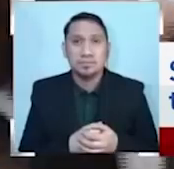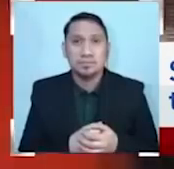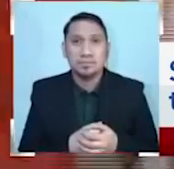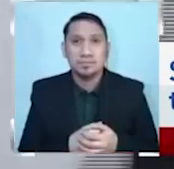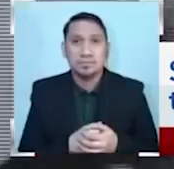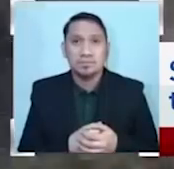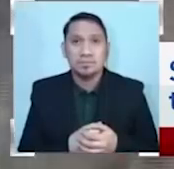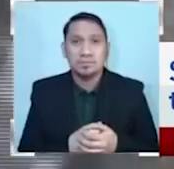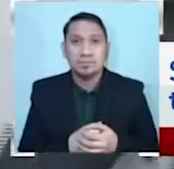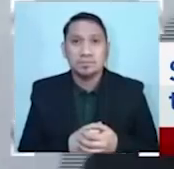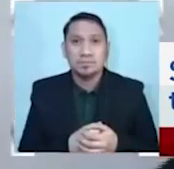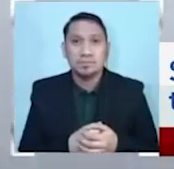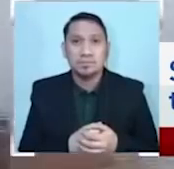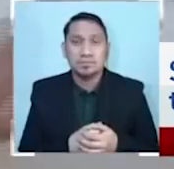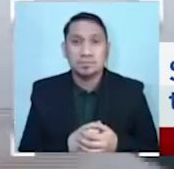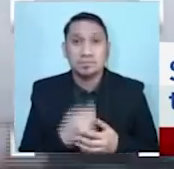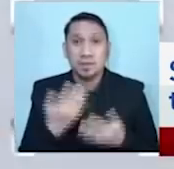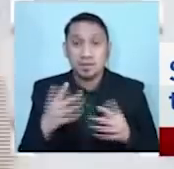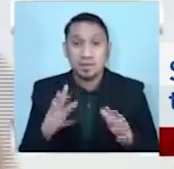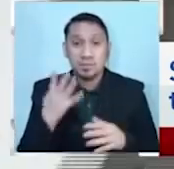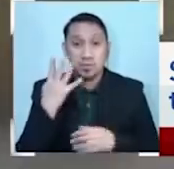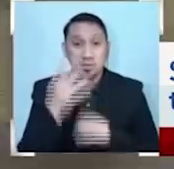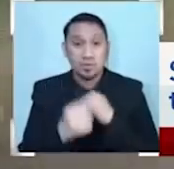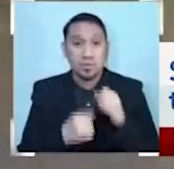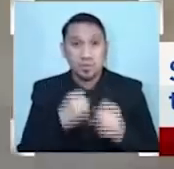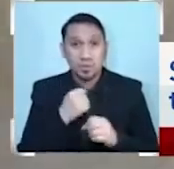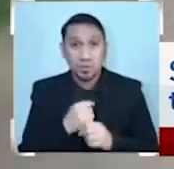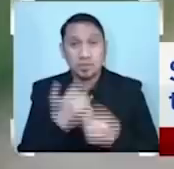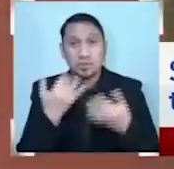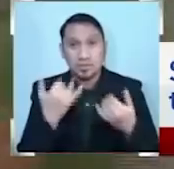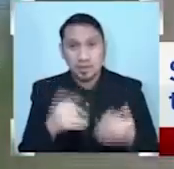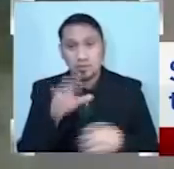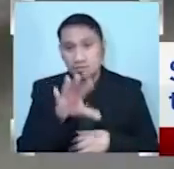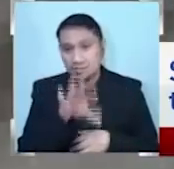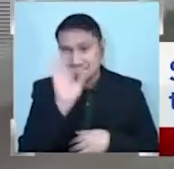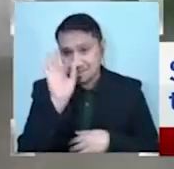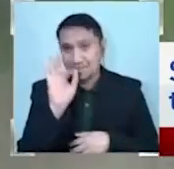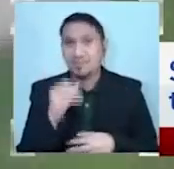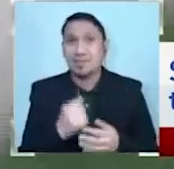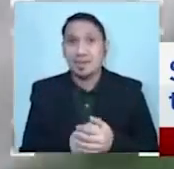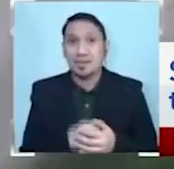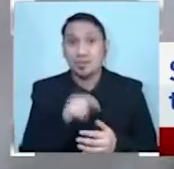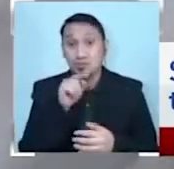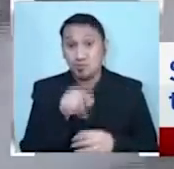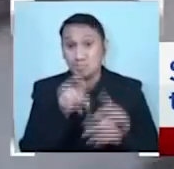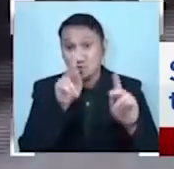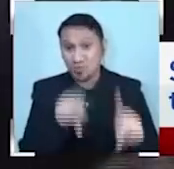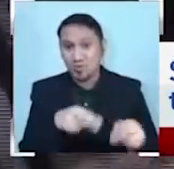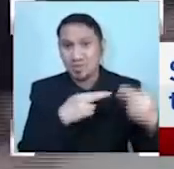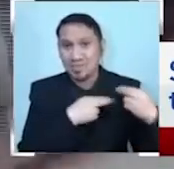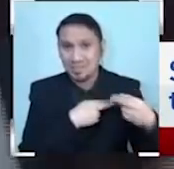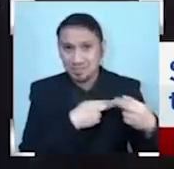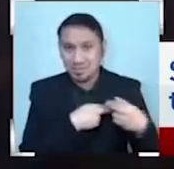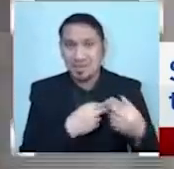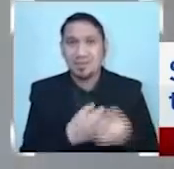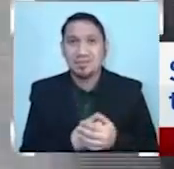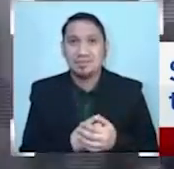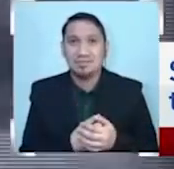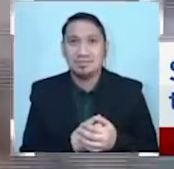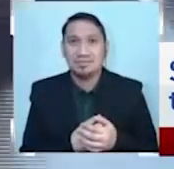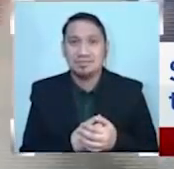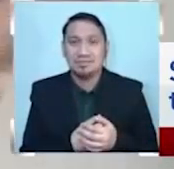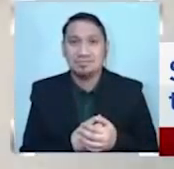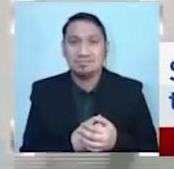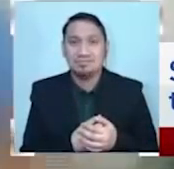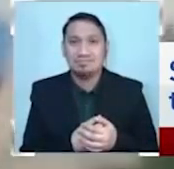Makalipas ang 4 na taon, natuntun ng Lanao del Norte Police at RSOU ang suspect na may warrant of arrest na si Muhammad Nabel Banding,